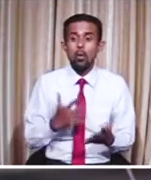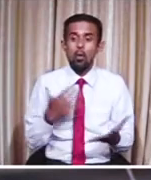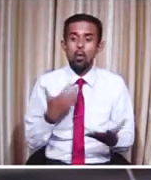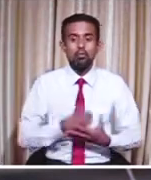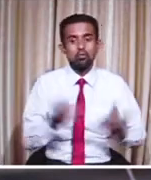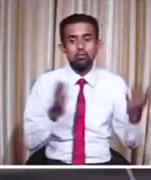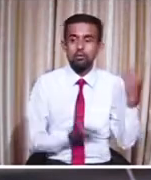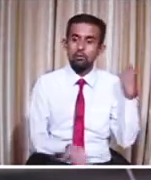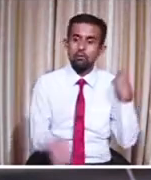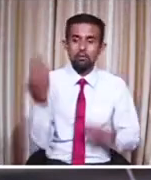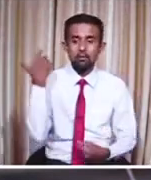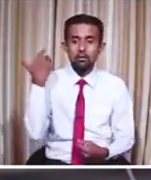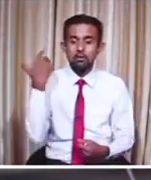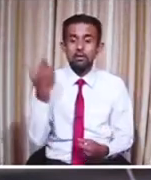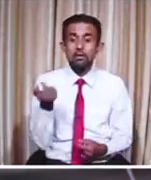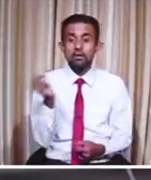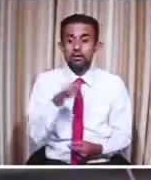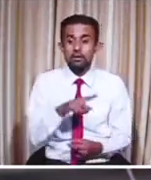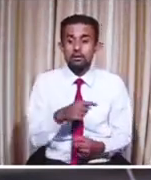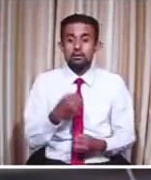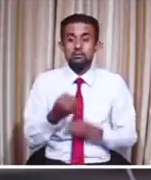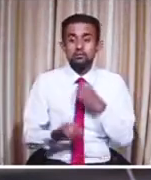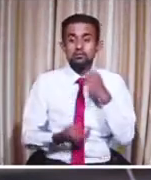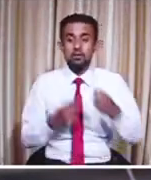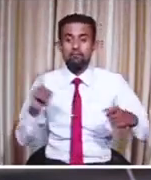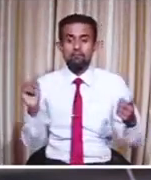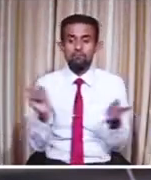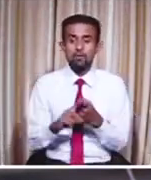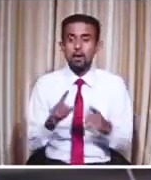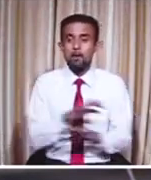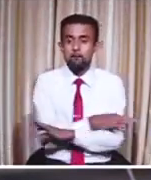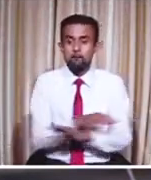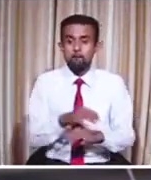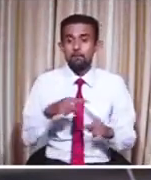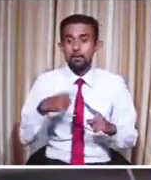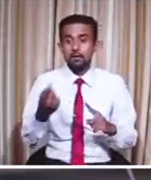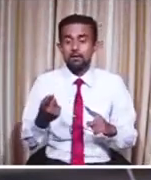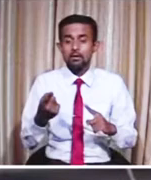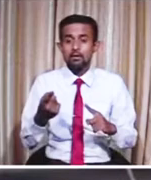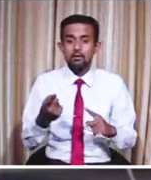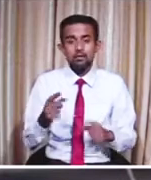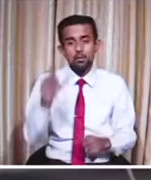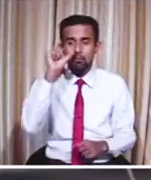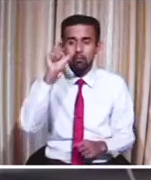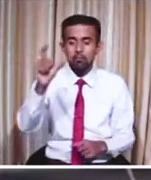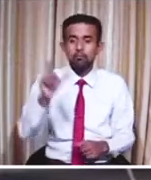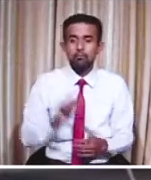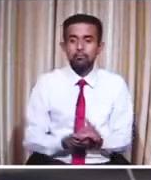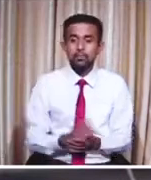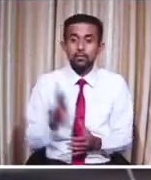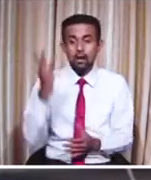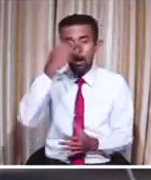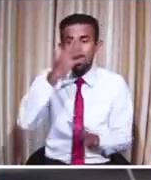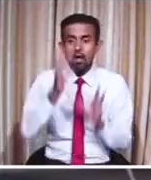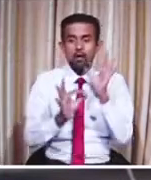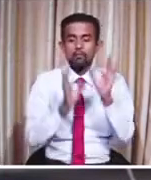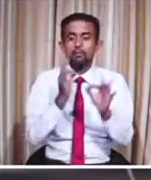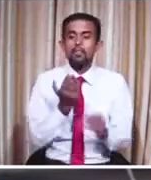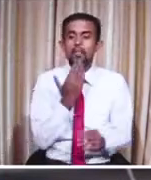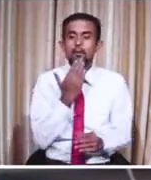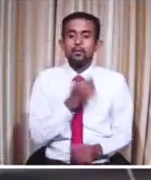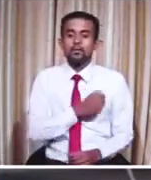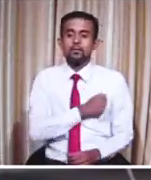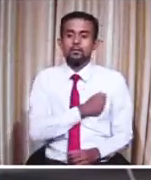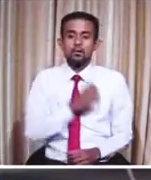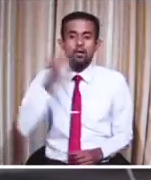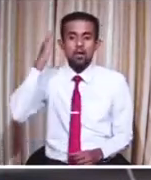Eh handa tamai, arah ilang ke perti percaya nanti aja. Arah plan ni kerja ilang ke chapter dambalan nugo. Arah lassana kata orang, Amerika anu tanah putih